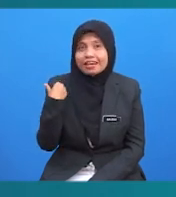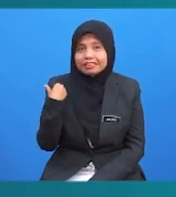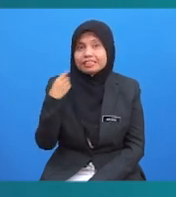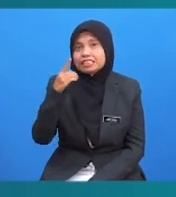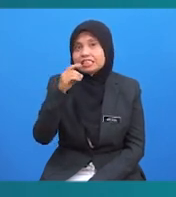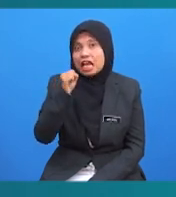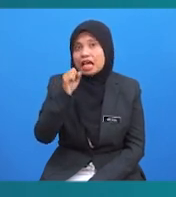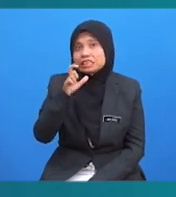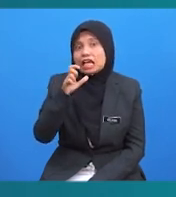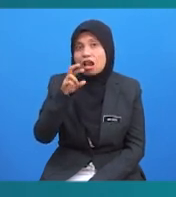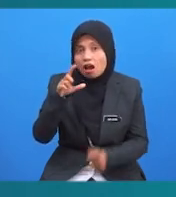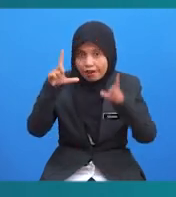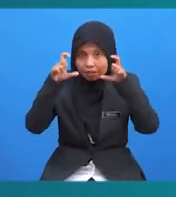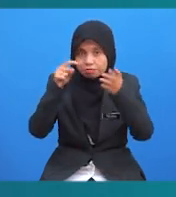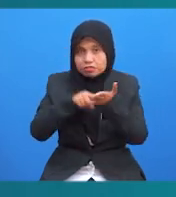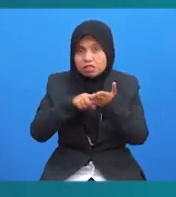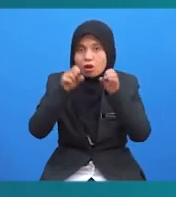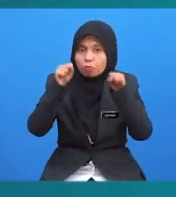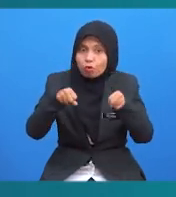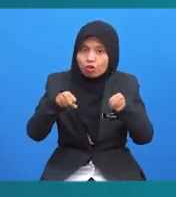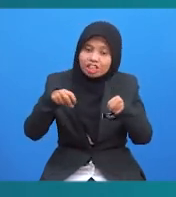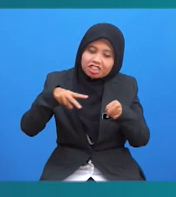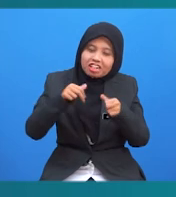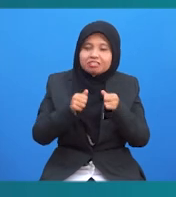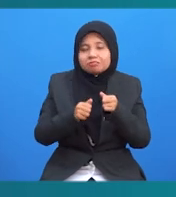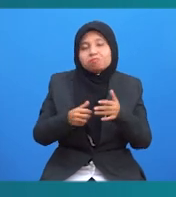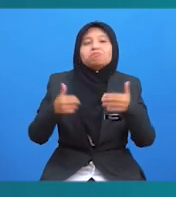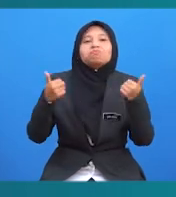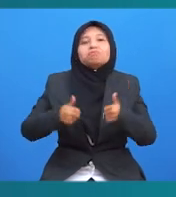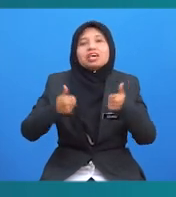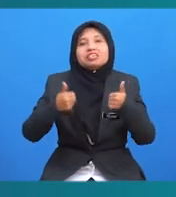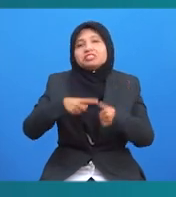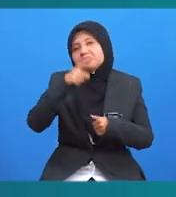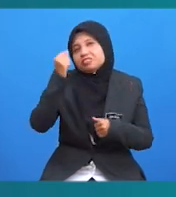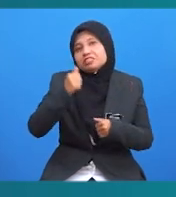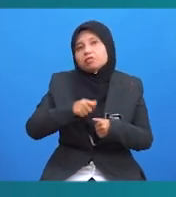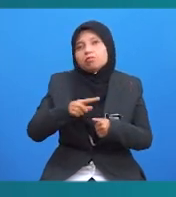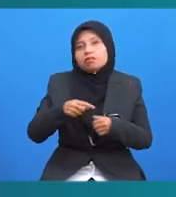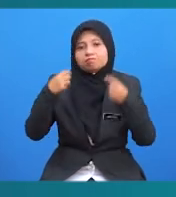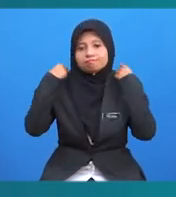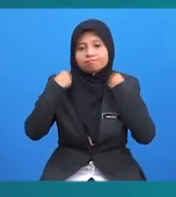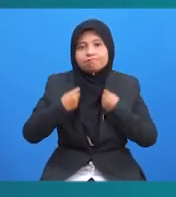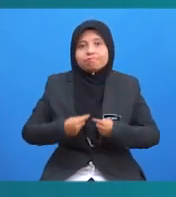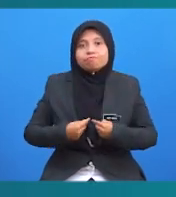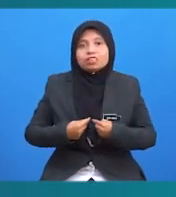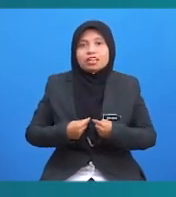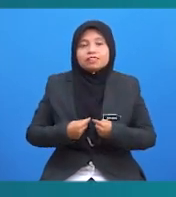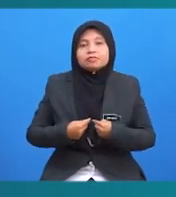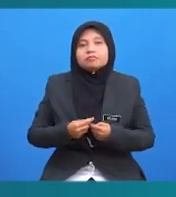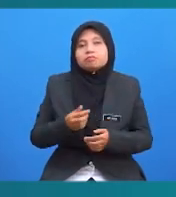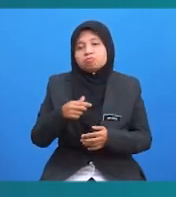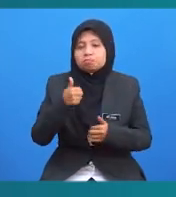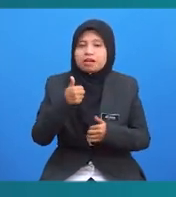ini pada ketika itu boleh berjalan dengan megah dan bangganya apabila menggantungkan kamera itu di leher